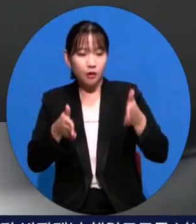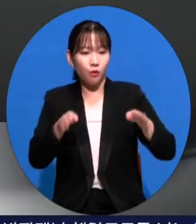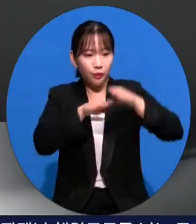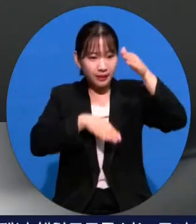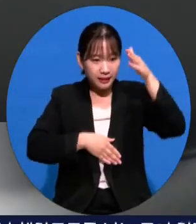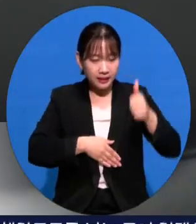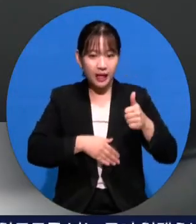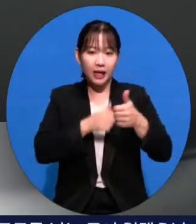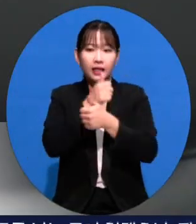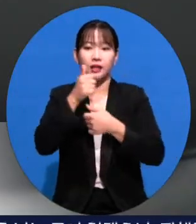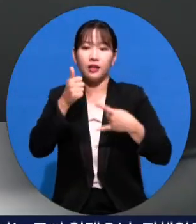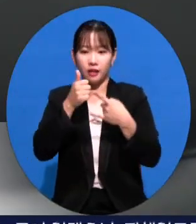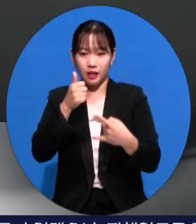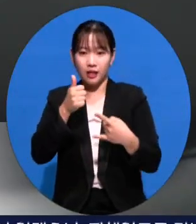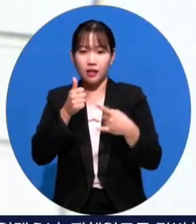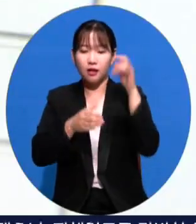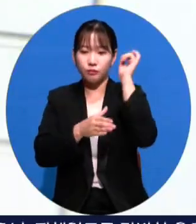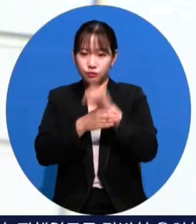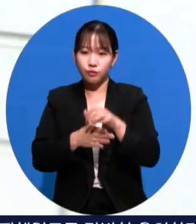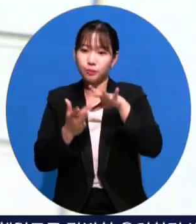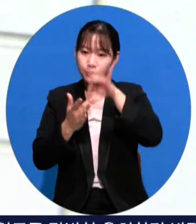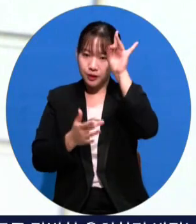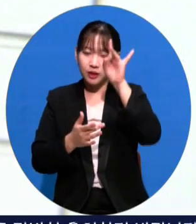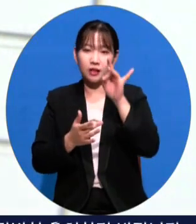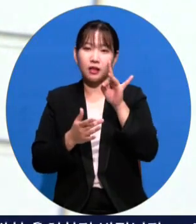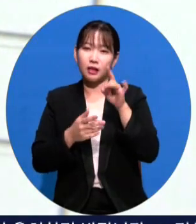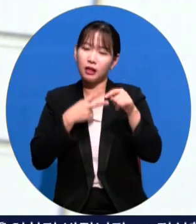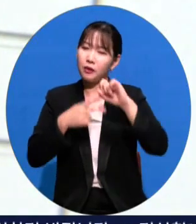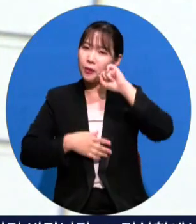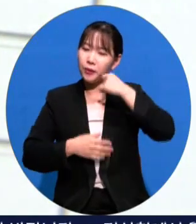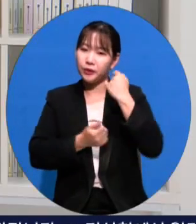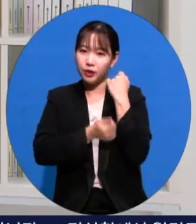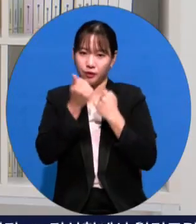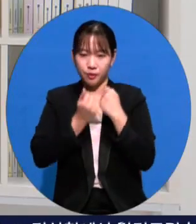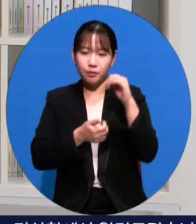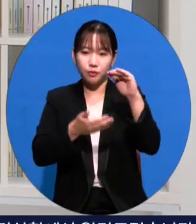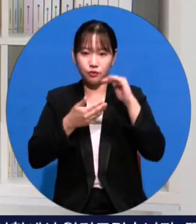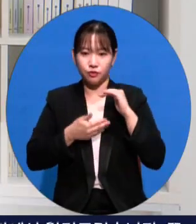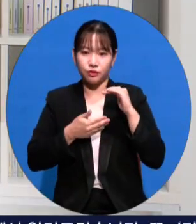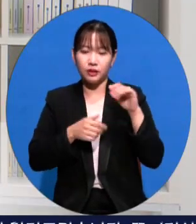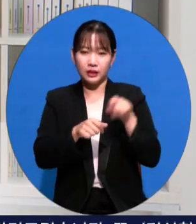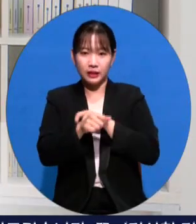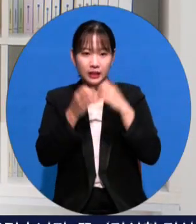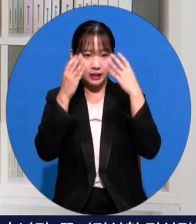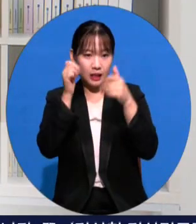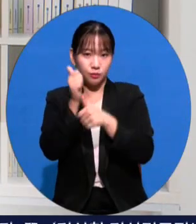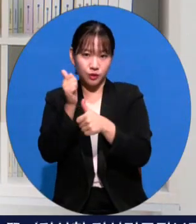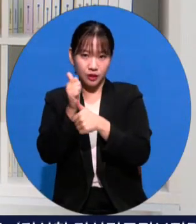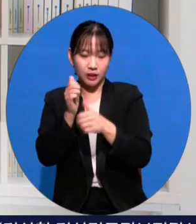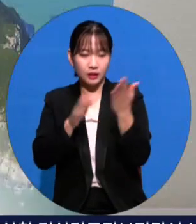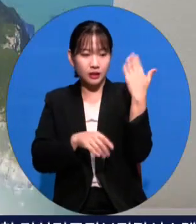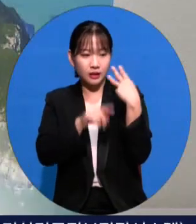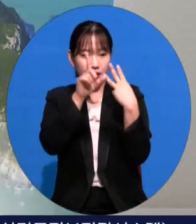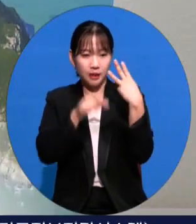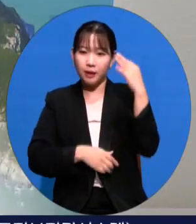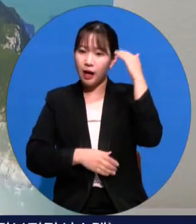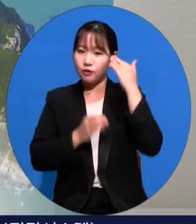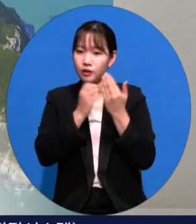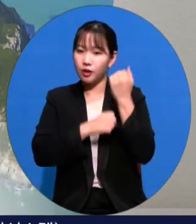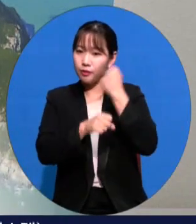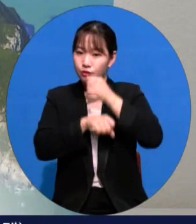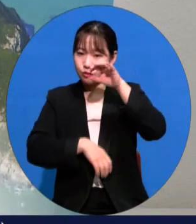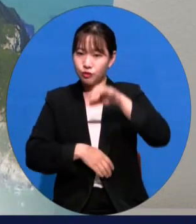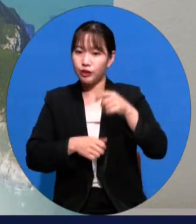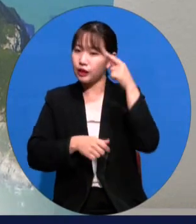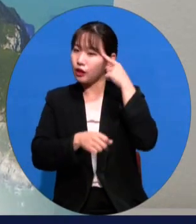인사위원회에서 선임했다는 납득하기 힘든 설명뿐입니다. 특히 신임 부원장은 지난 3월